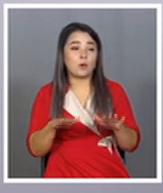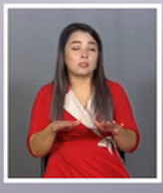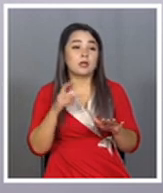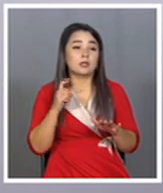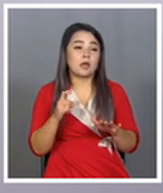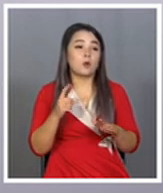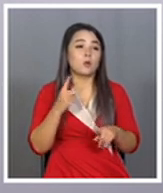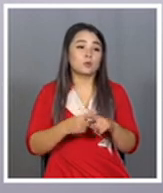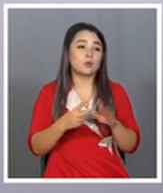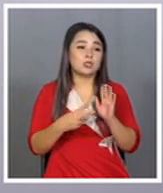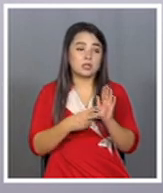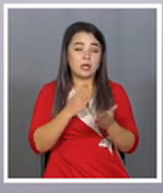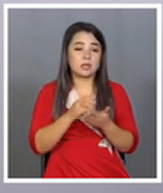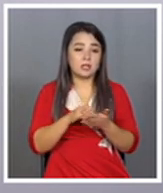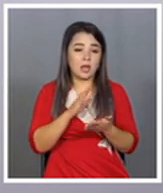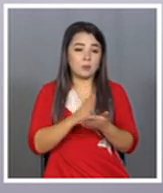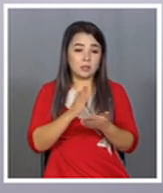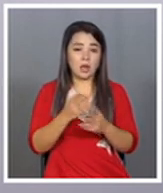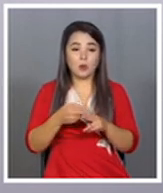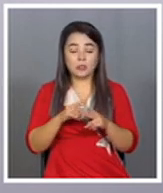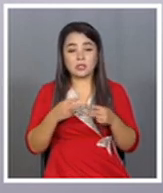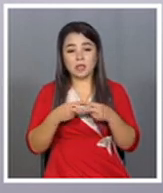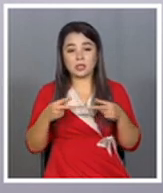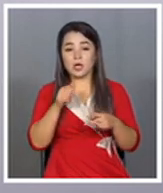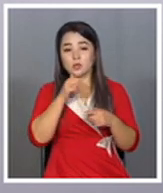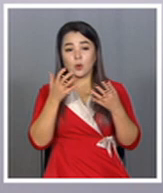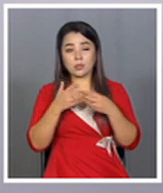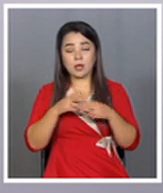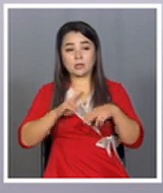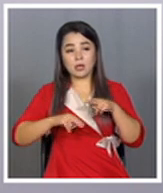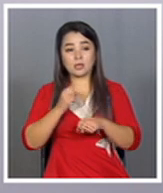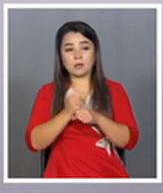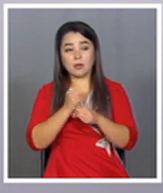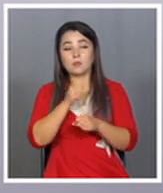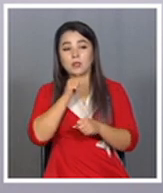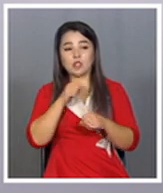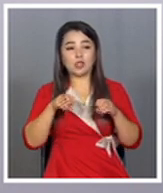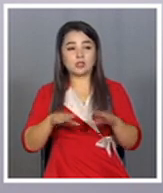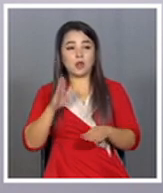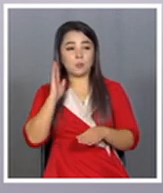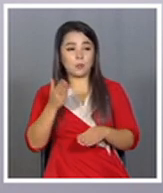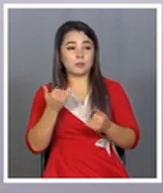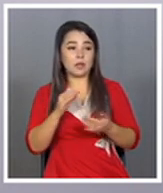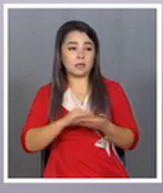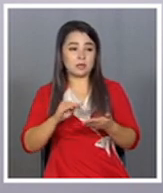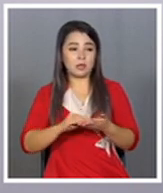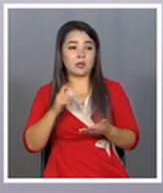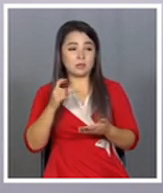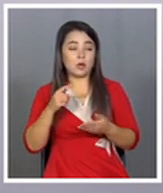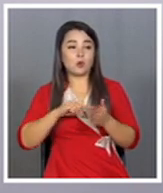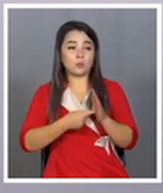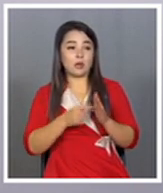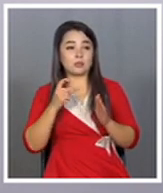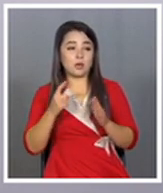X қосылған 7-ні қоямыз. Сөйтіп, теңдеу құрастырып, сол теңдеуді шешеміз. Ал жазайық. X көбейтілген